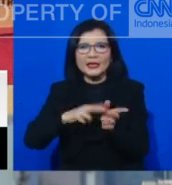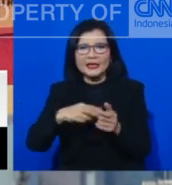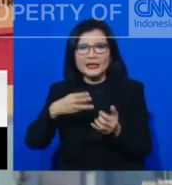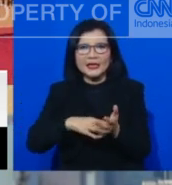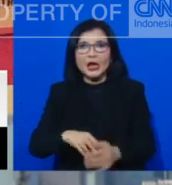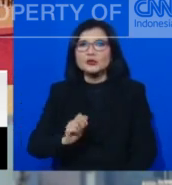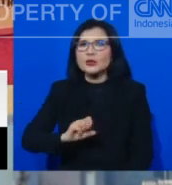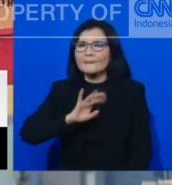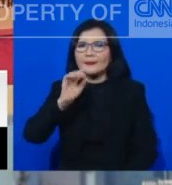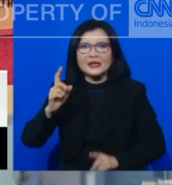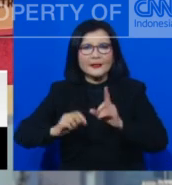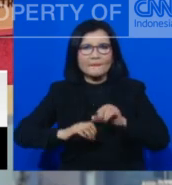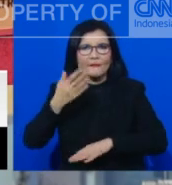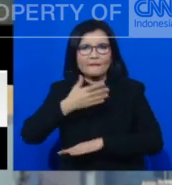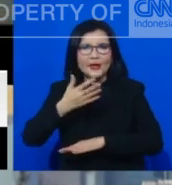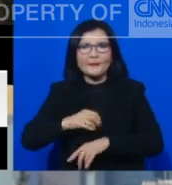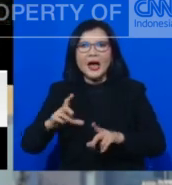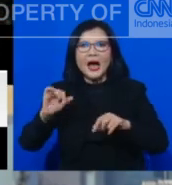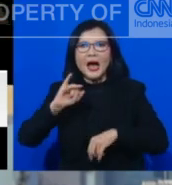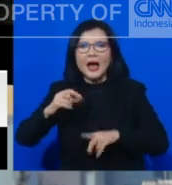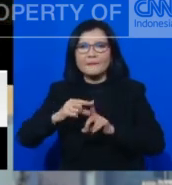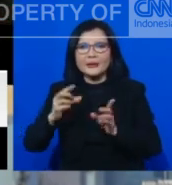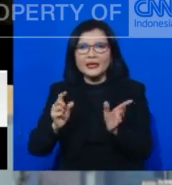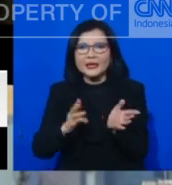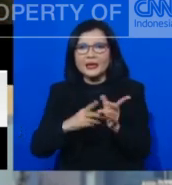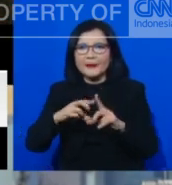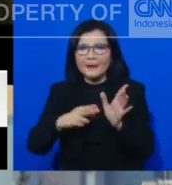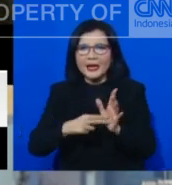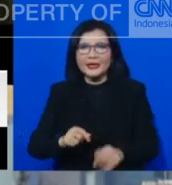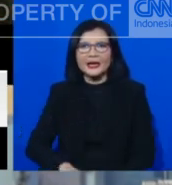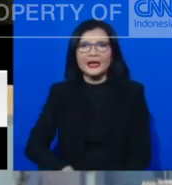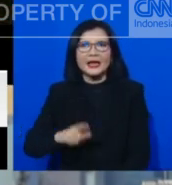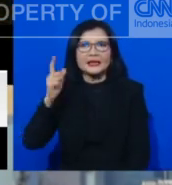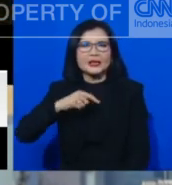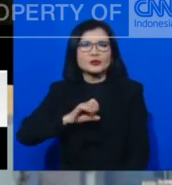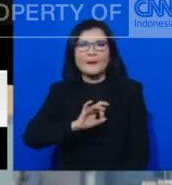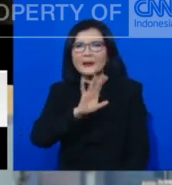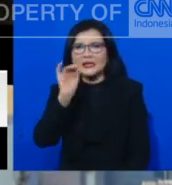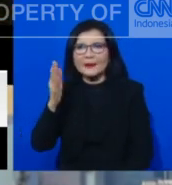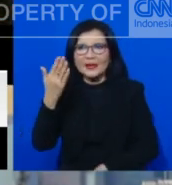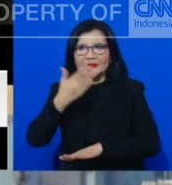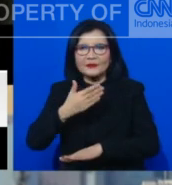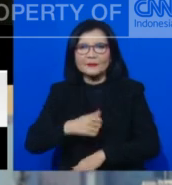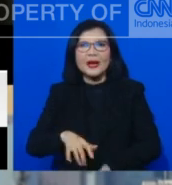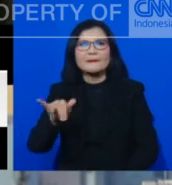berbayar film seperti Ip Man Star Wars dan akan membintangi John Wick 4 bersama